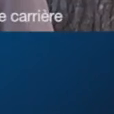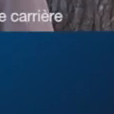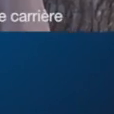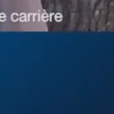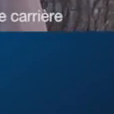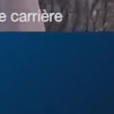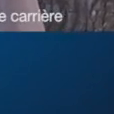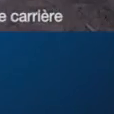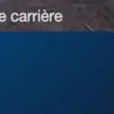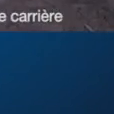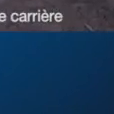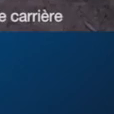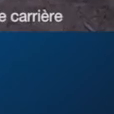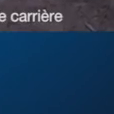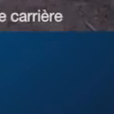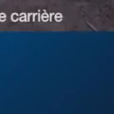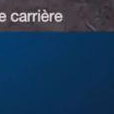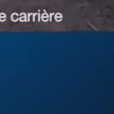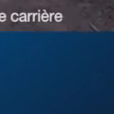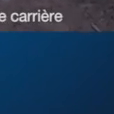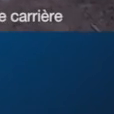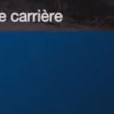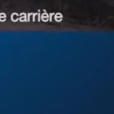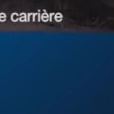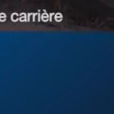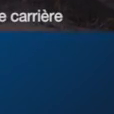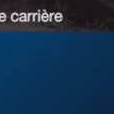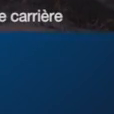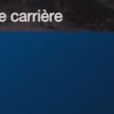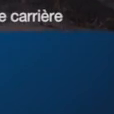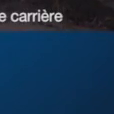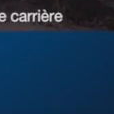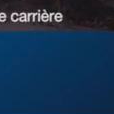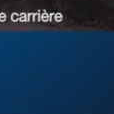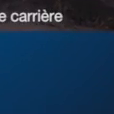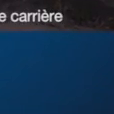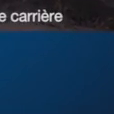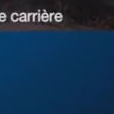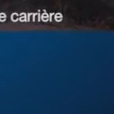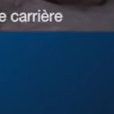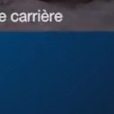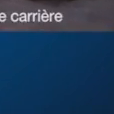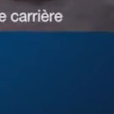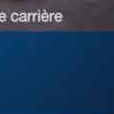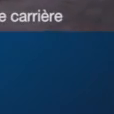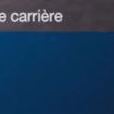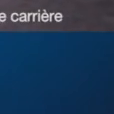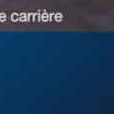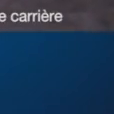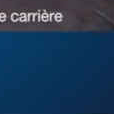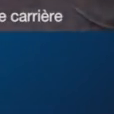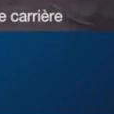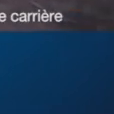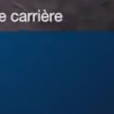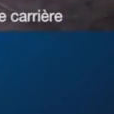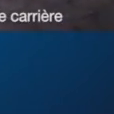Deux écoliers ont trouvé la mort dans un éboulement à Botro. Ils sont allés chercher du sable dans une carrière pour la réhabilitation du plancher d'une salle de classe.